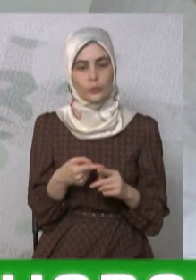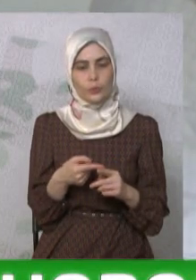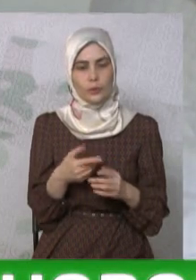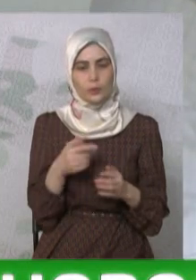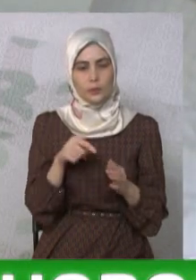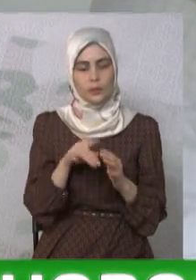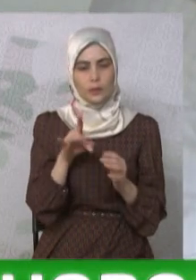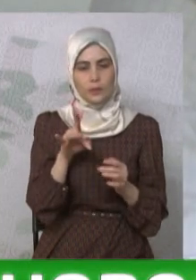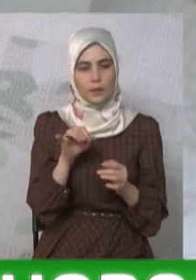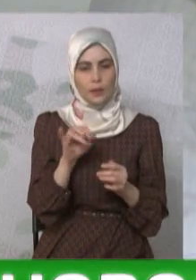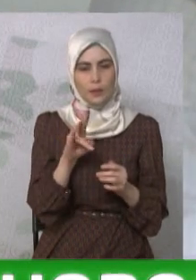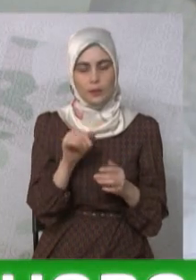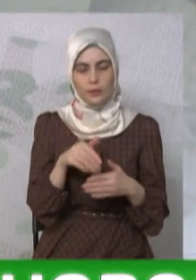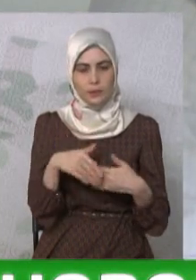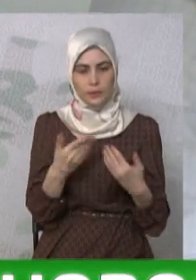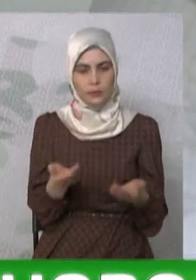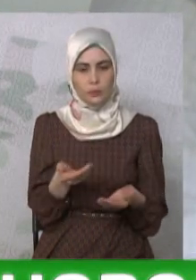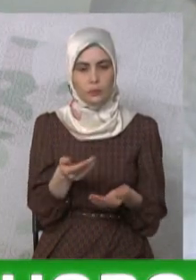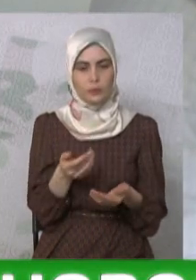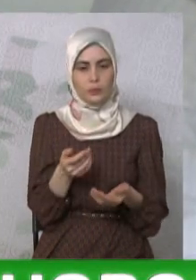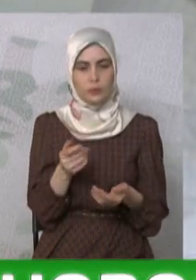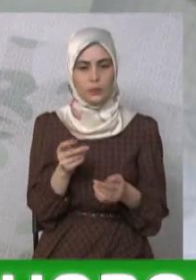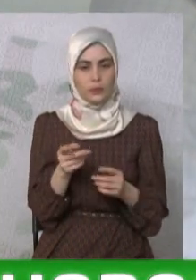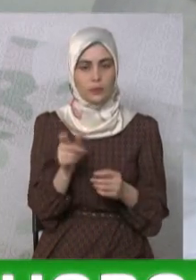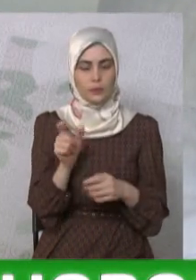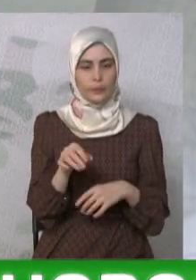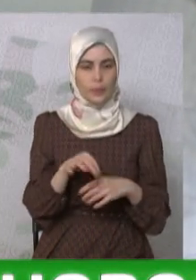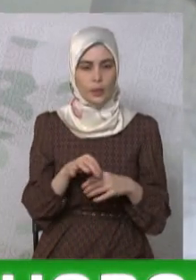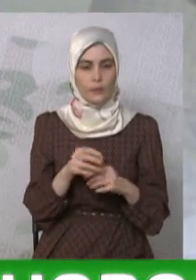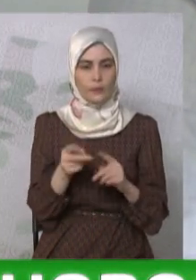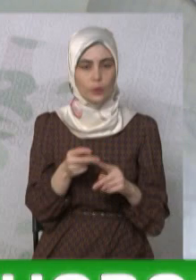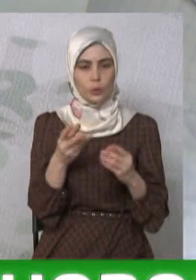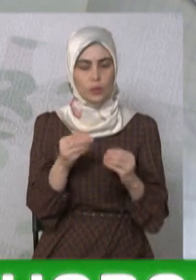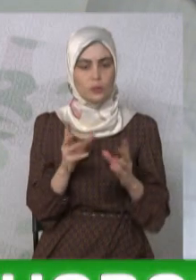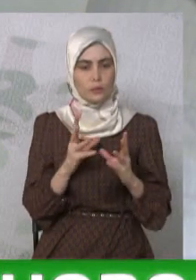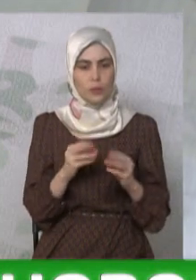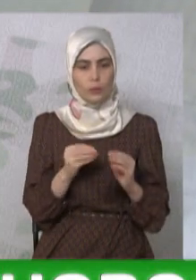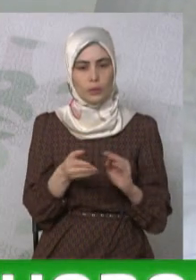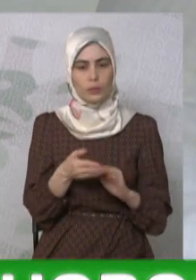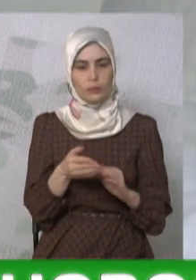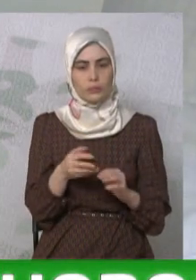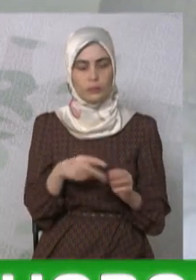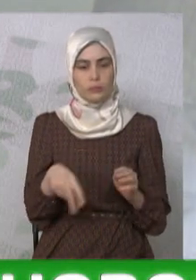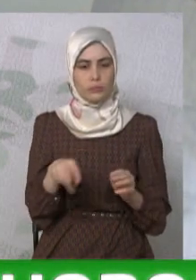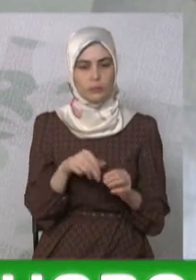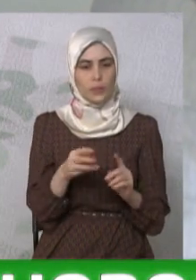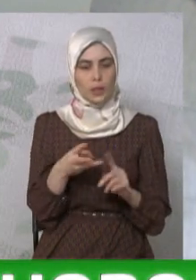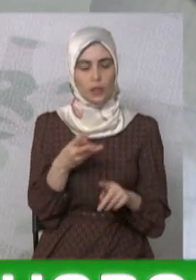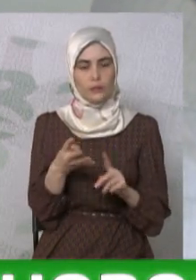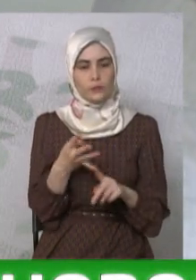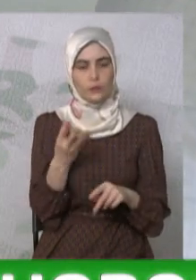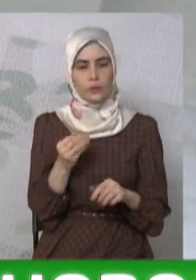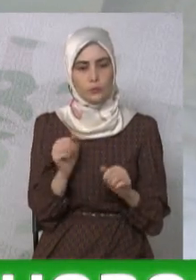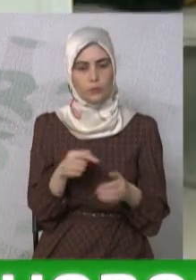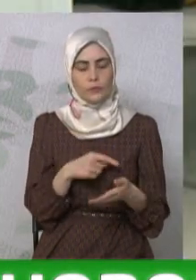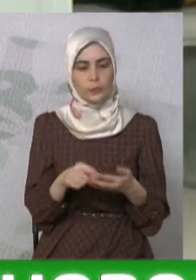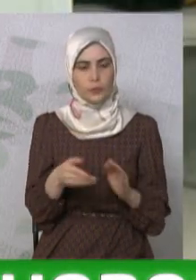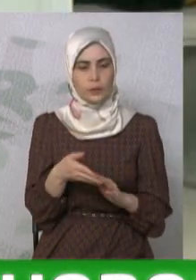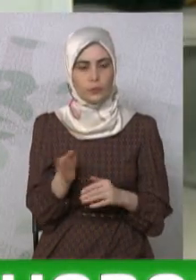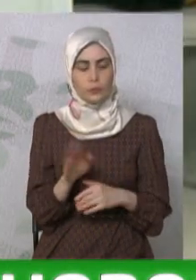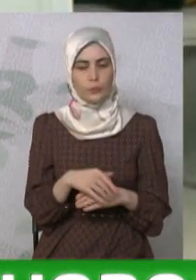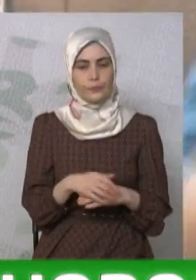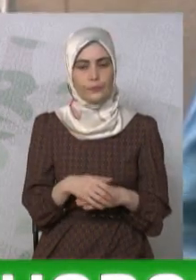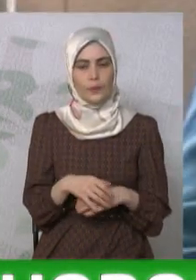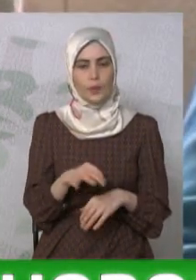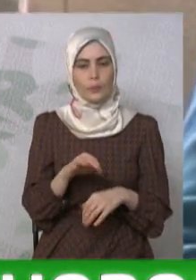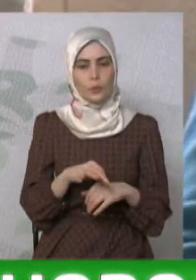раны, пациент на второй день спокойно передвигается, на третий, четвертый день выписывается.